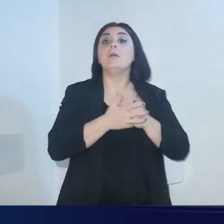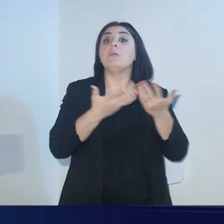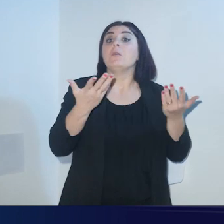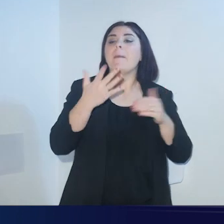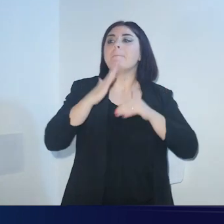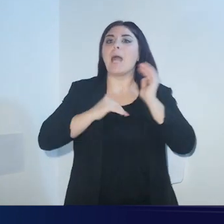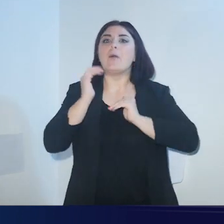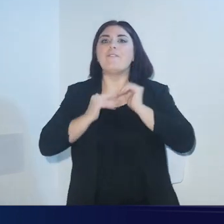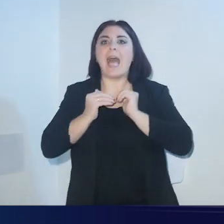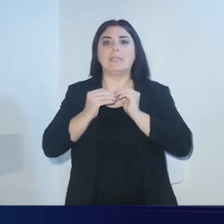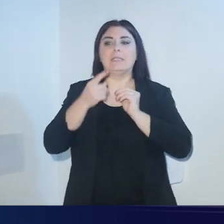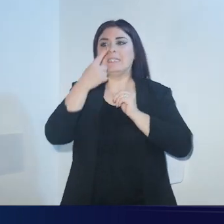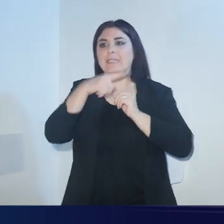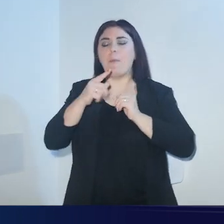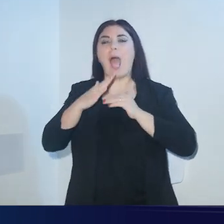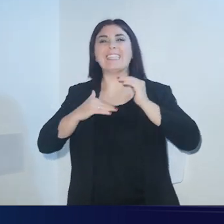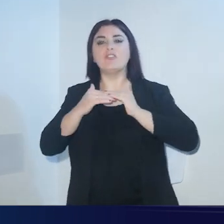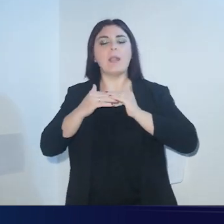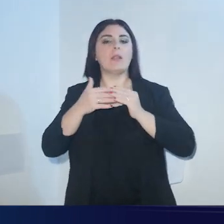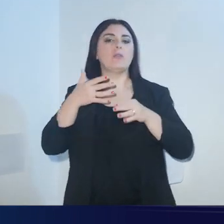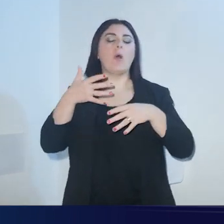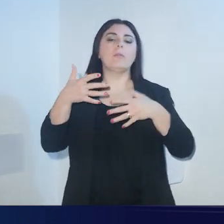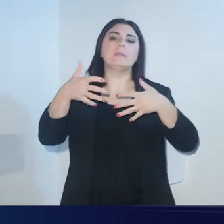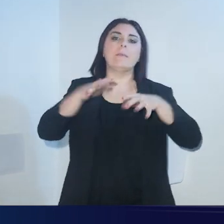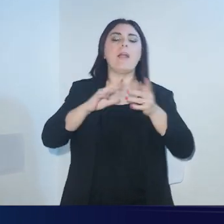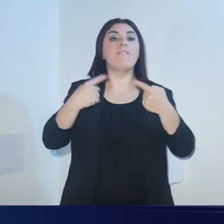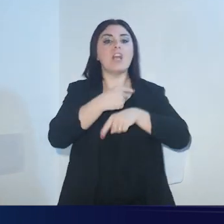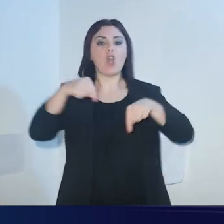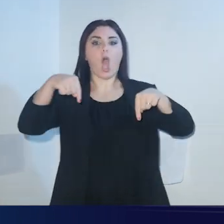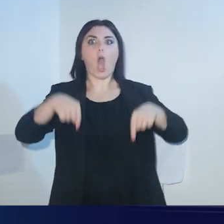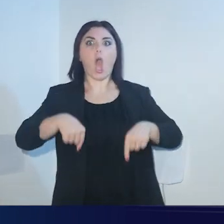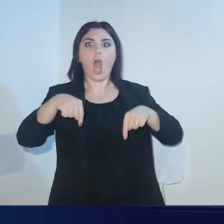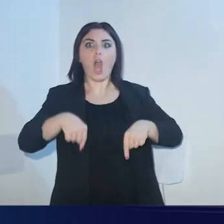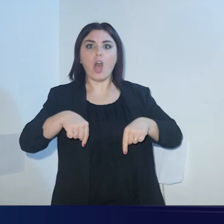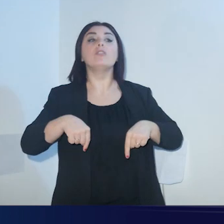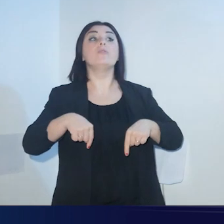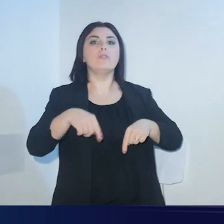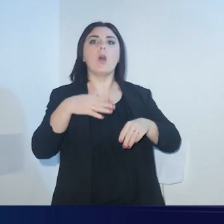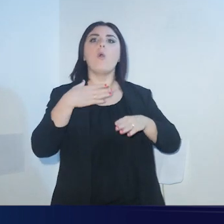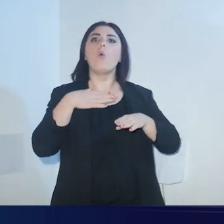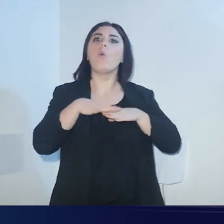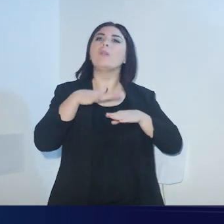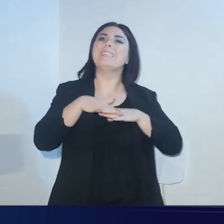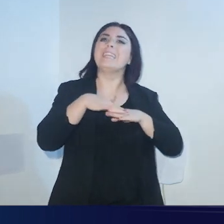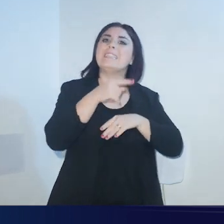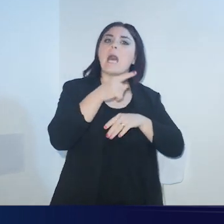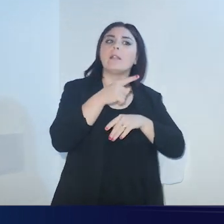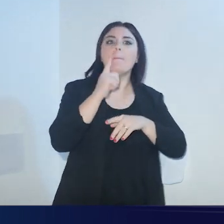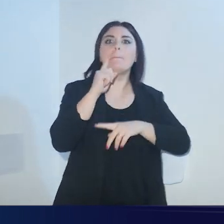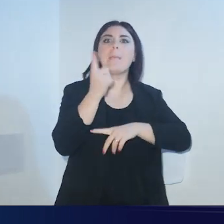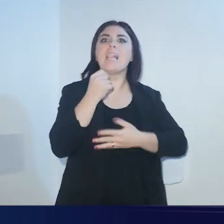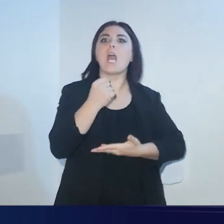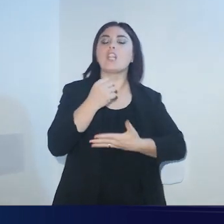dei manufatti, quindi dell'artigianato. Oggi c'è però la necessità di utilizzare al meglio le nostre